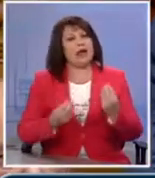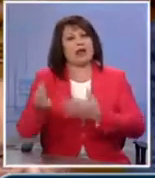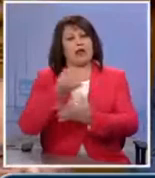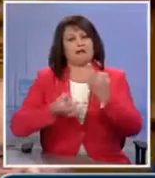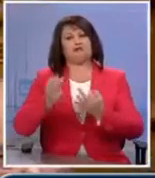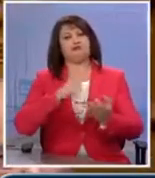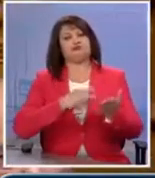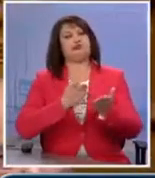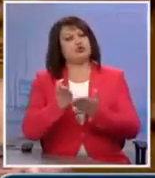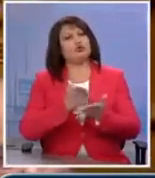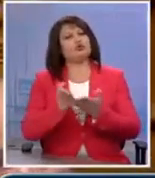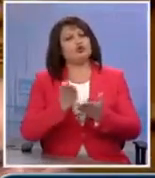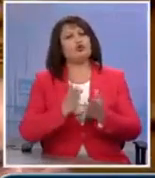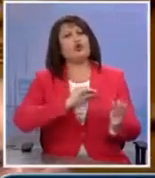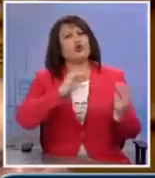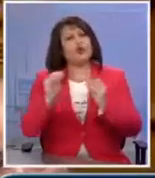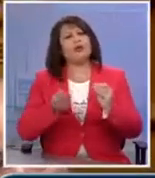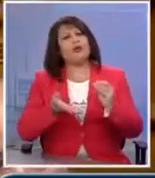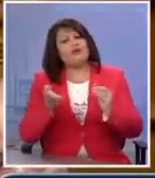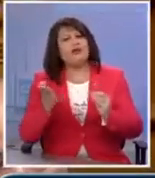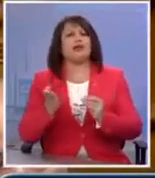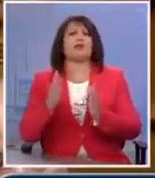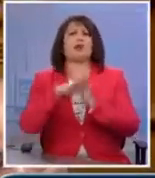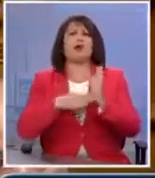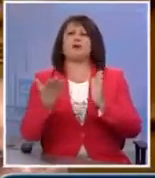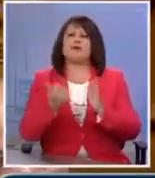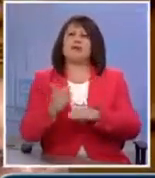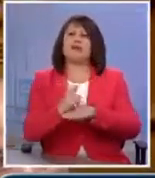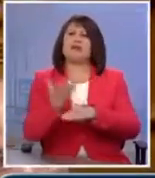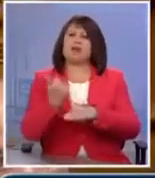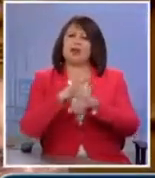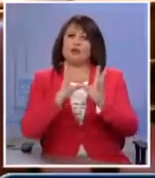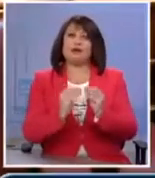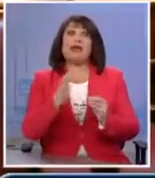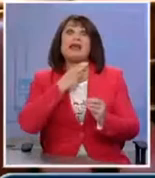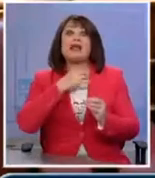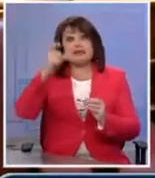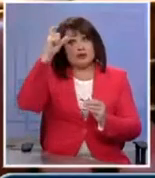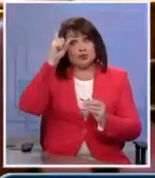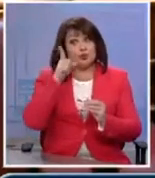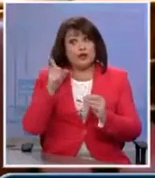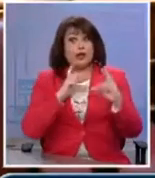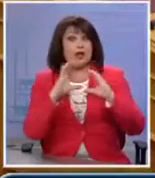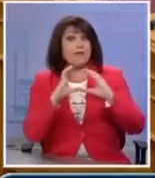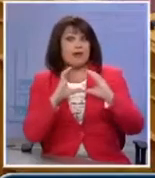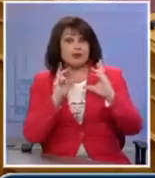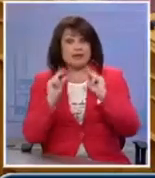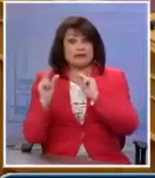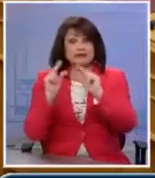απόλυτα δίκιο σε σχέση με τις επαναπροωθήσεις, το ότι δεν τηρεί τους κανόνες, αλλά χρειάζεται συνεννόηση με την Τουρκία. Για